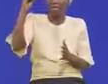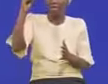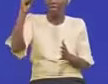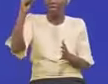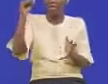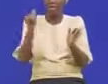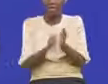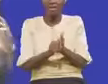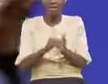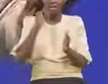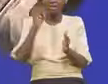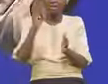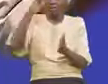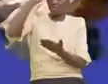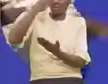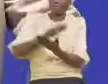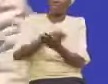ame.